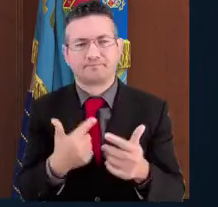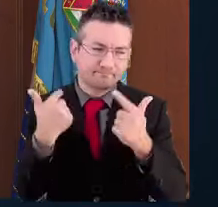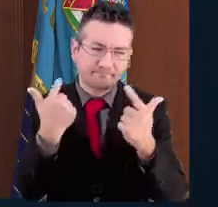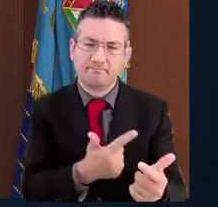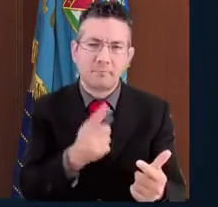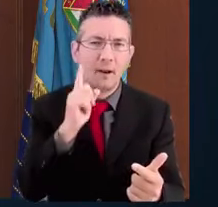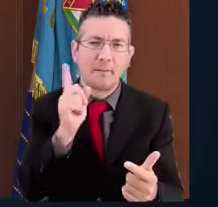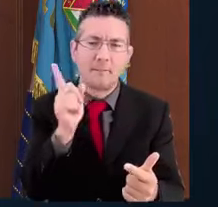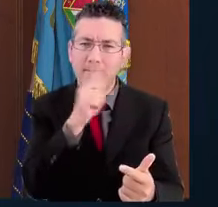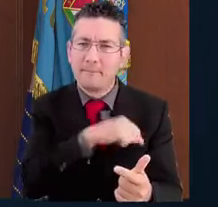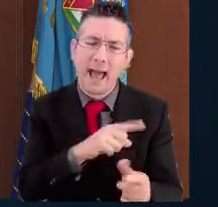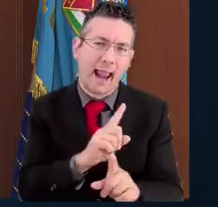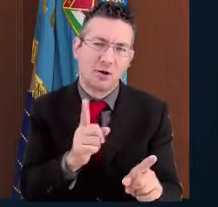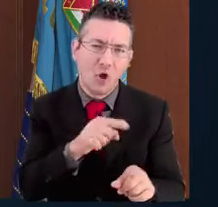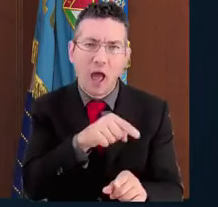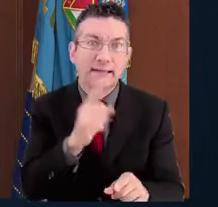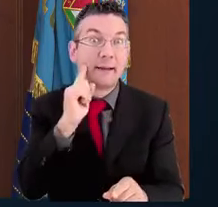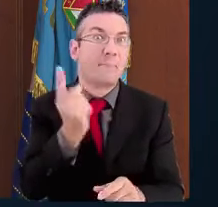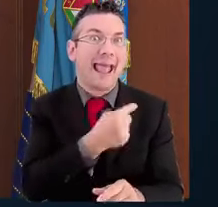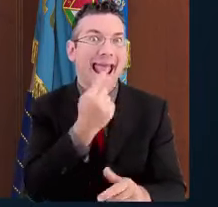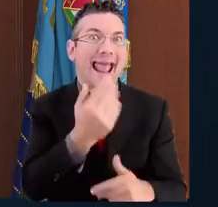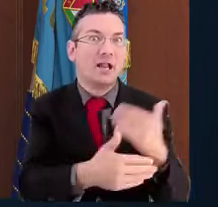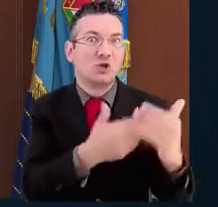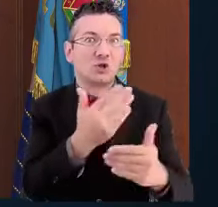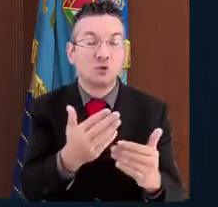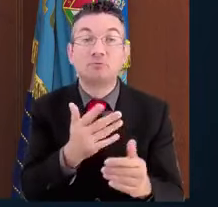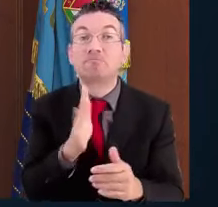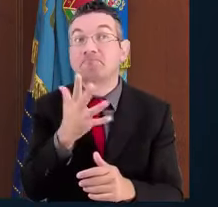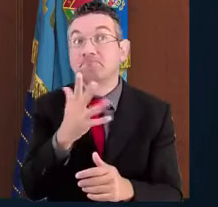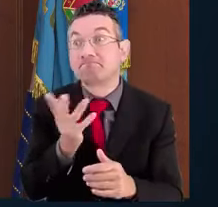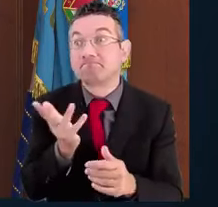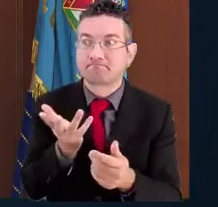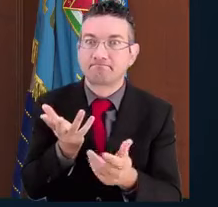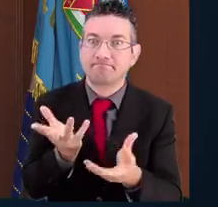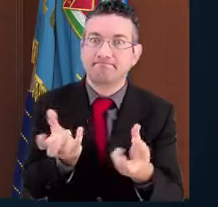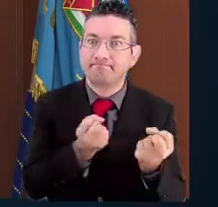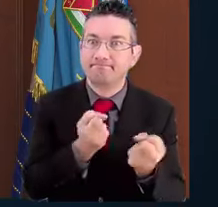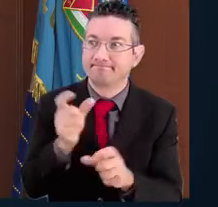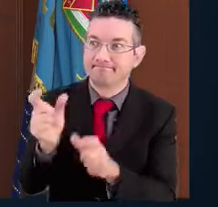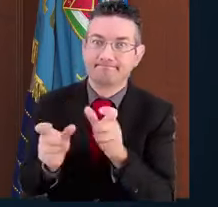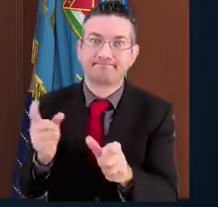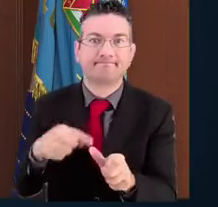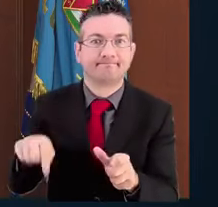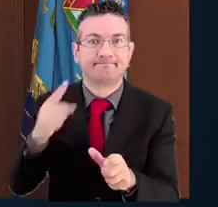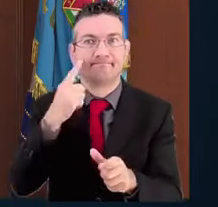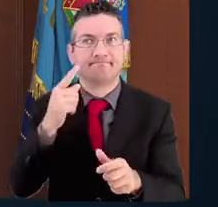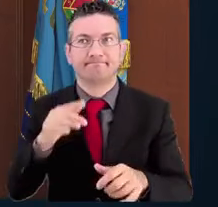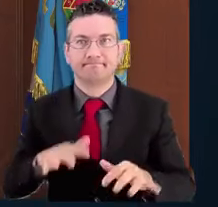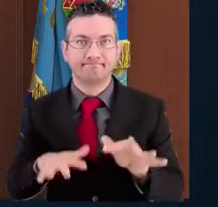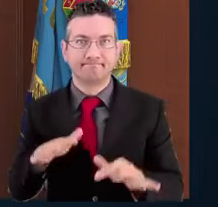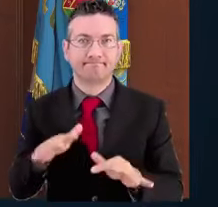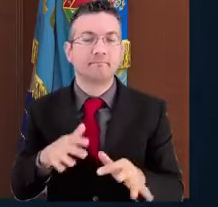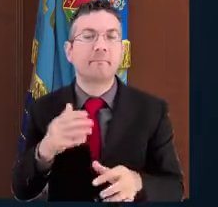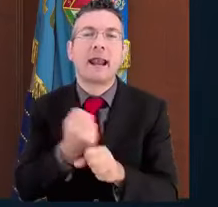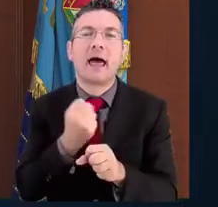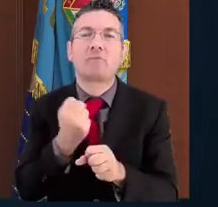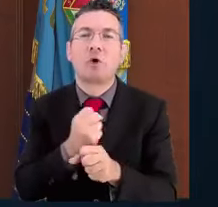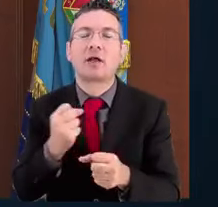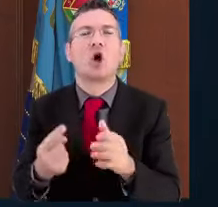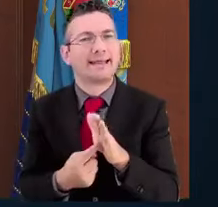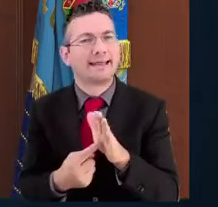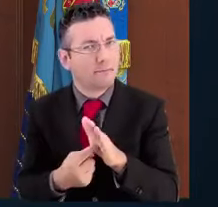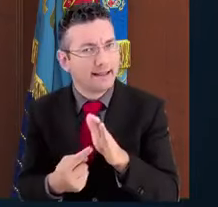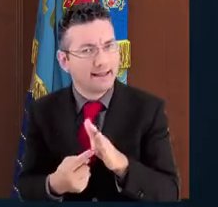e hanno attratto magari risorse che non potevano vivere in quella incertezza no lavoratori dipendenti che tra